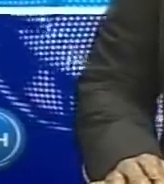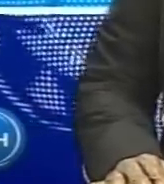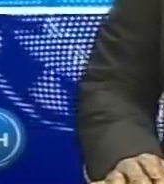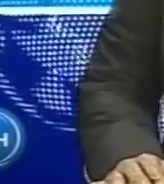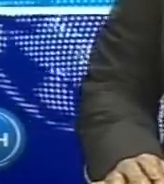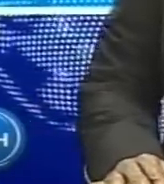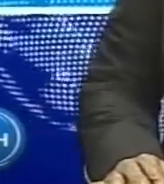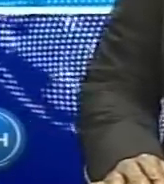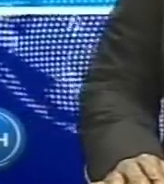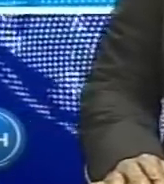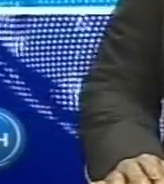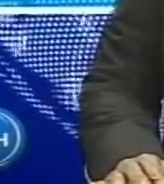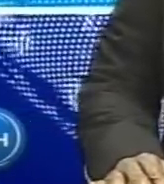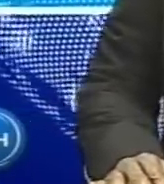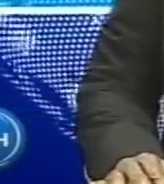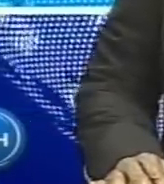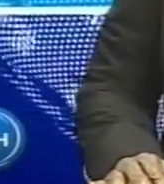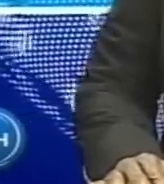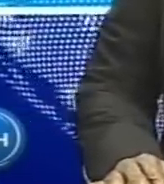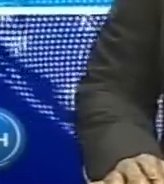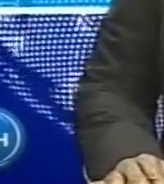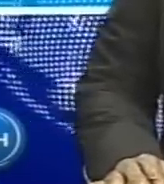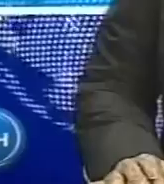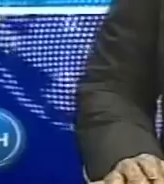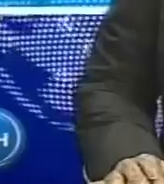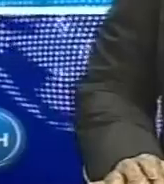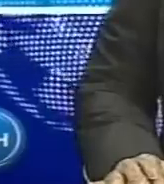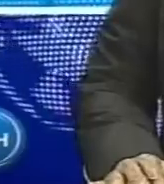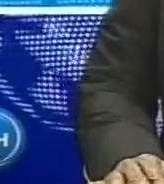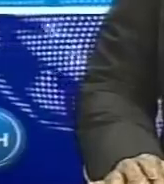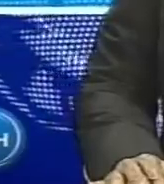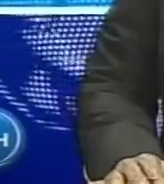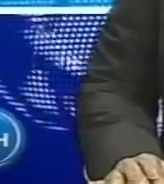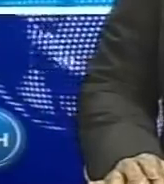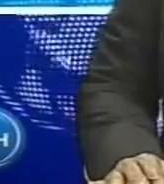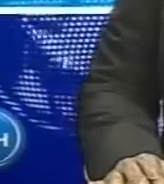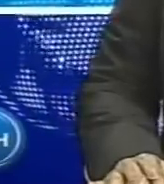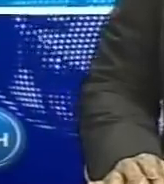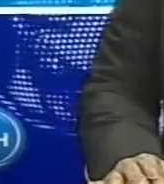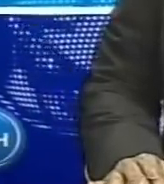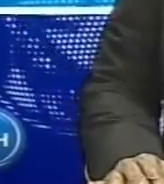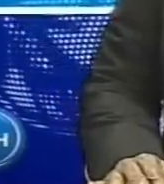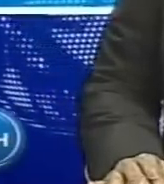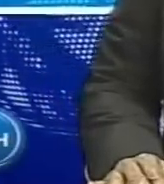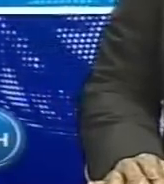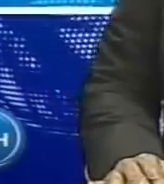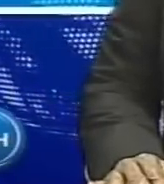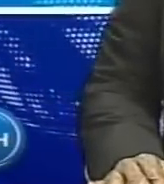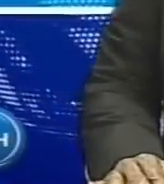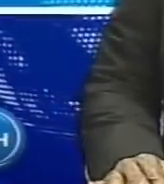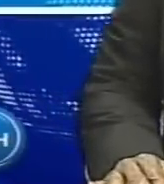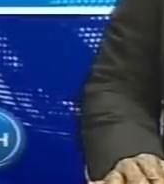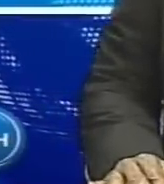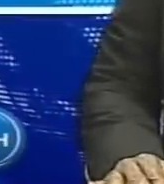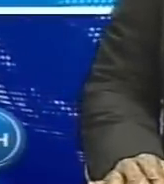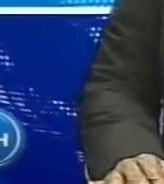l'agression de notre territoire par les ennemis de la paix et auteur du projet de la balkanisation de notre cher beau pays,